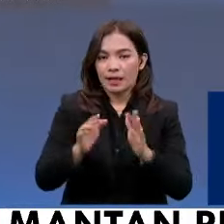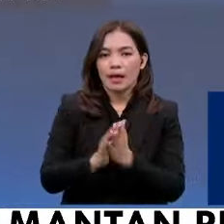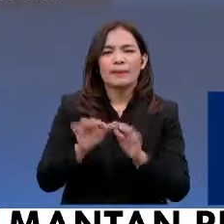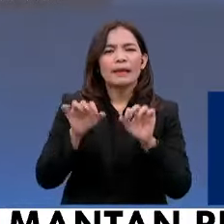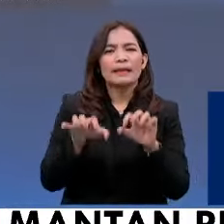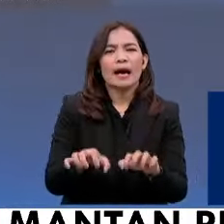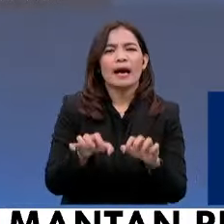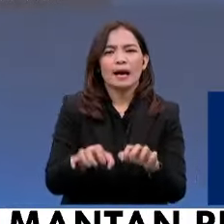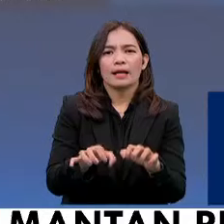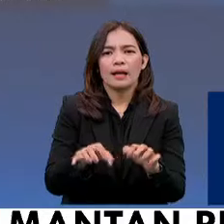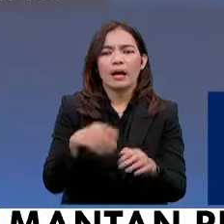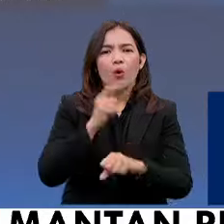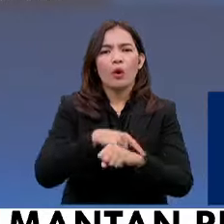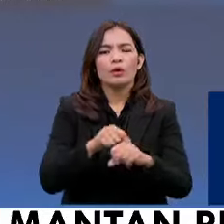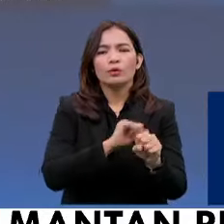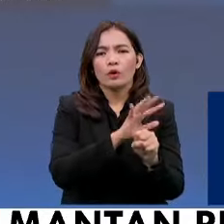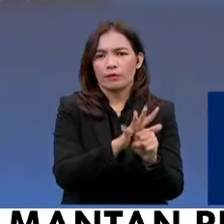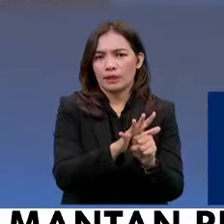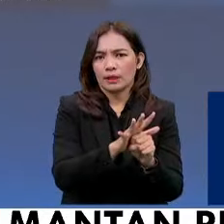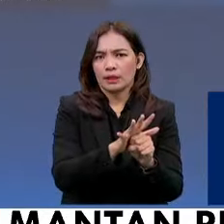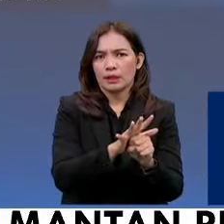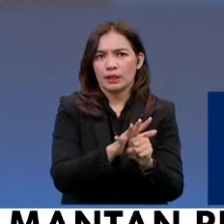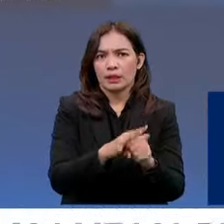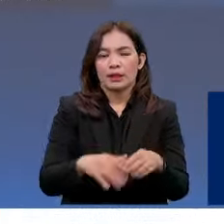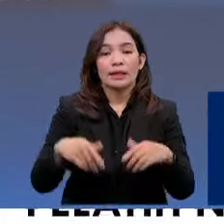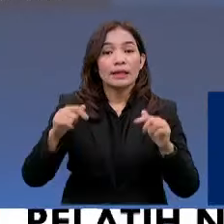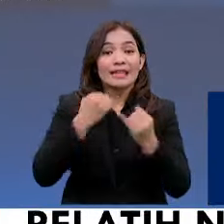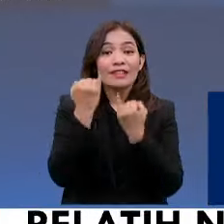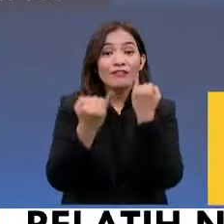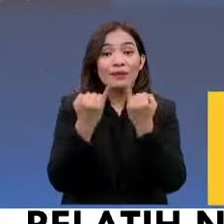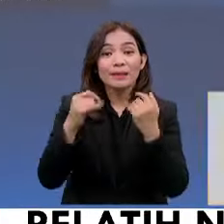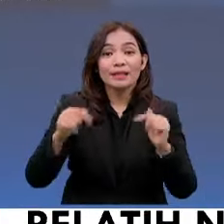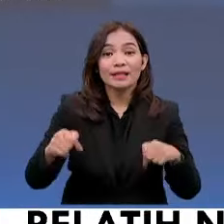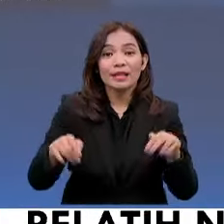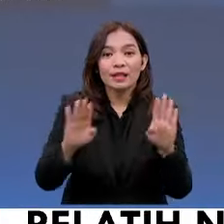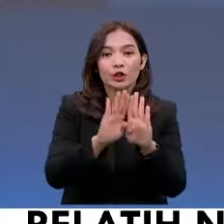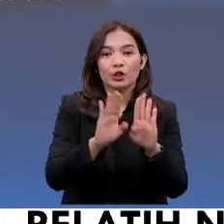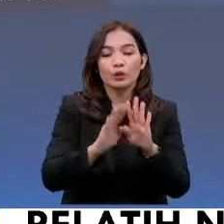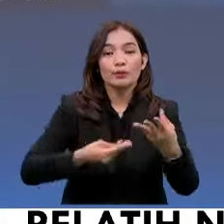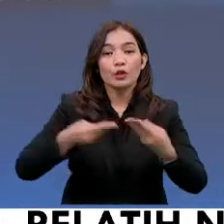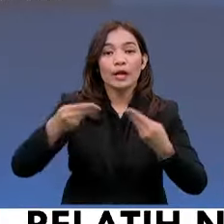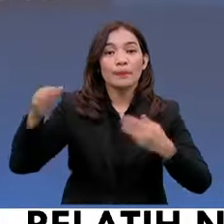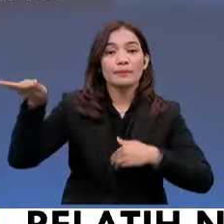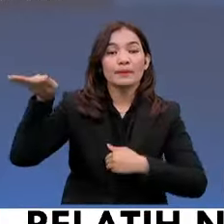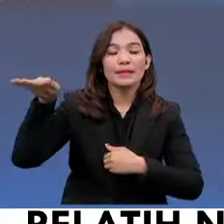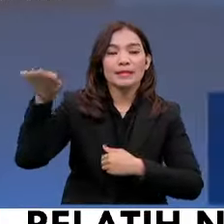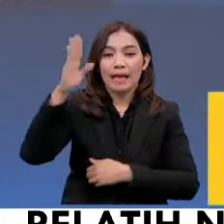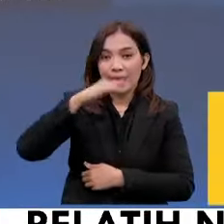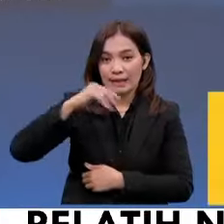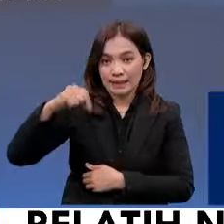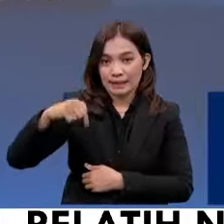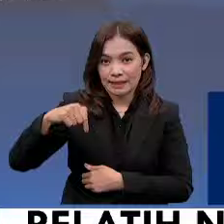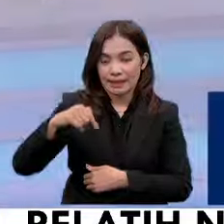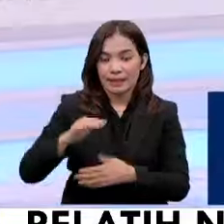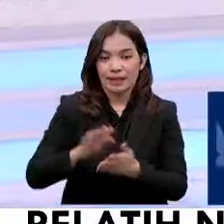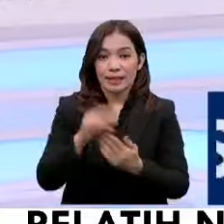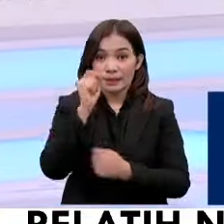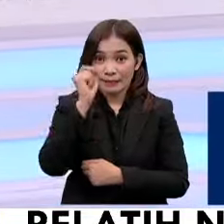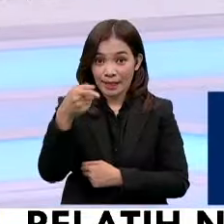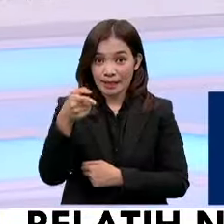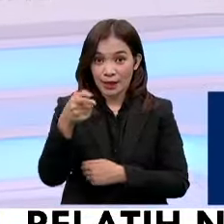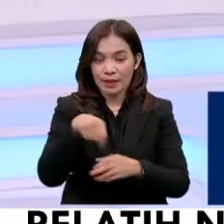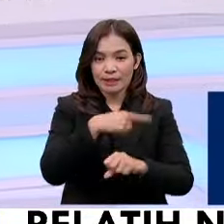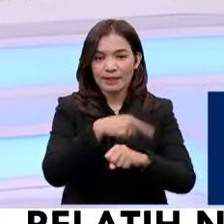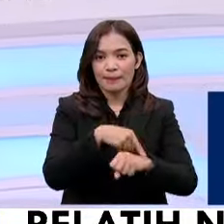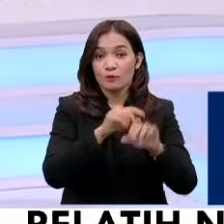bertahan melalui masa pandemi. Dan pemirsa, informasi tadi sekaligus menutup perjumpaan kita dalam Zona Bisnis. Jangan lupa saksikan kembali